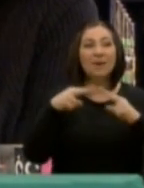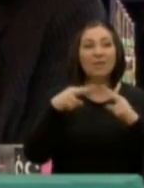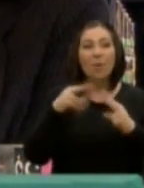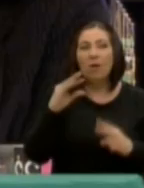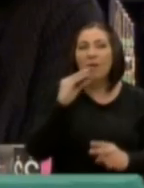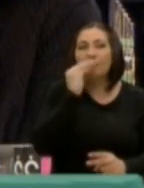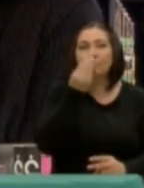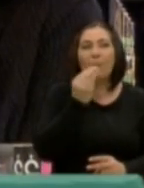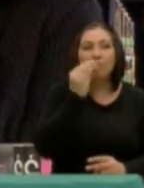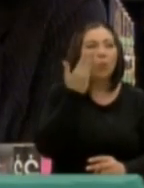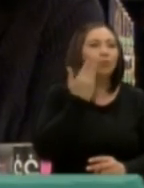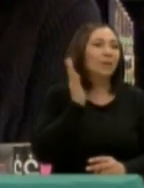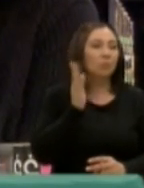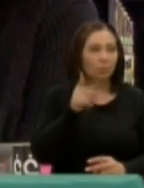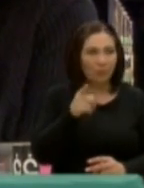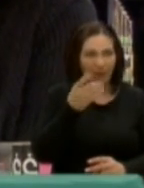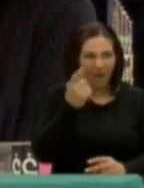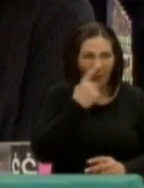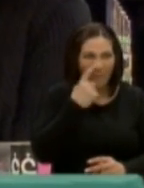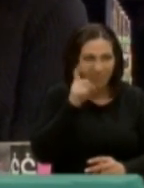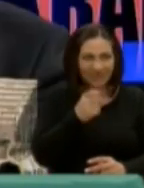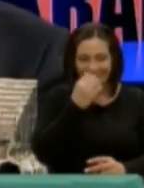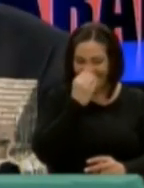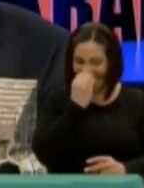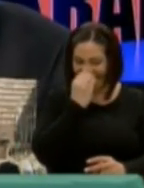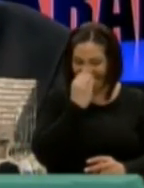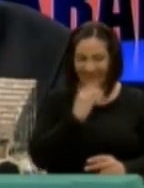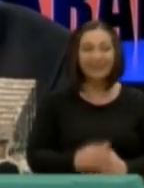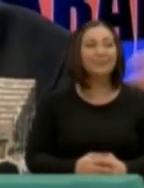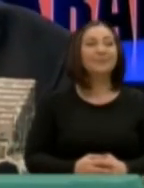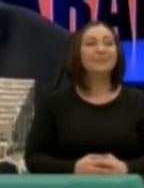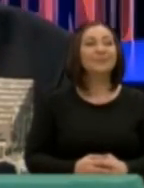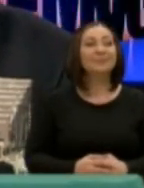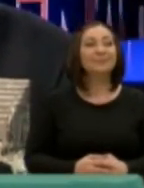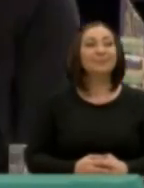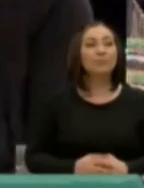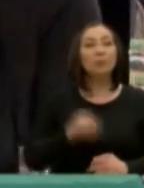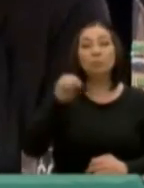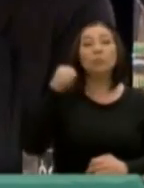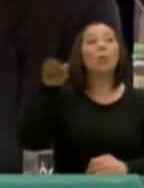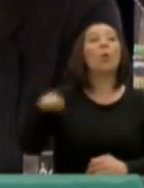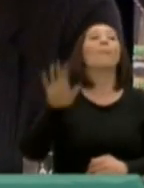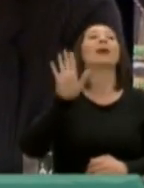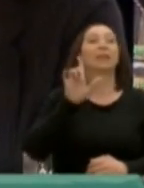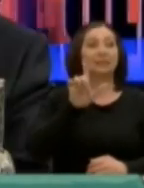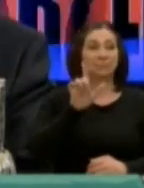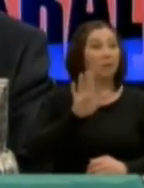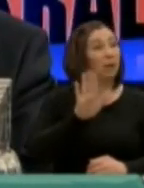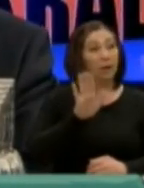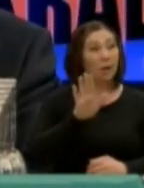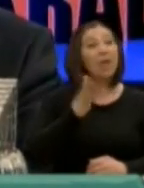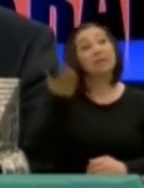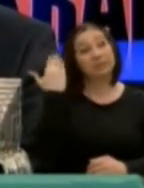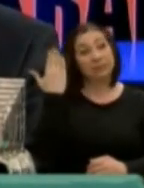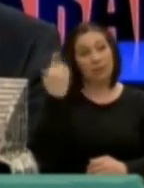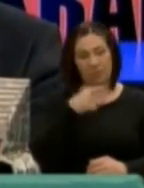baklavayı yemek benim daha çok hoşuma gidiyor. Bu sapıkça bir şey mi acaba? Yok yok. Bir aslında kere buzdolabına sokmamak lazım. Onu biliyoruz. Tam tersine o